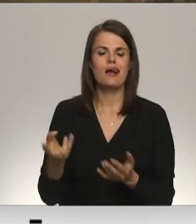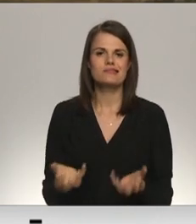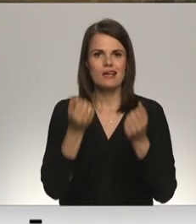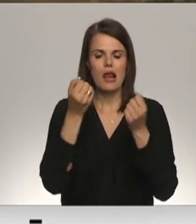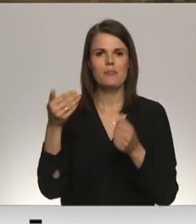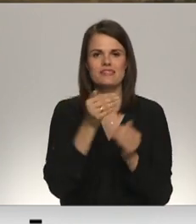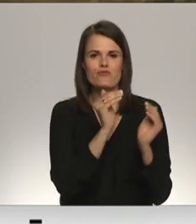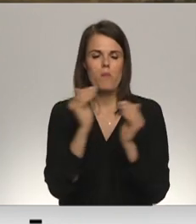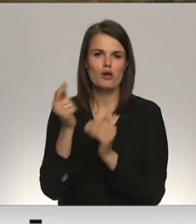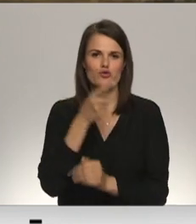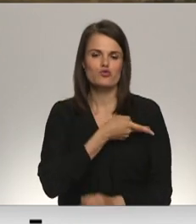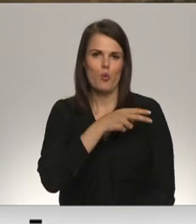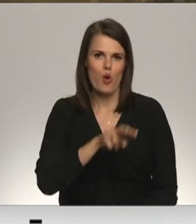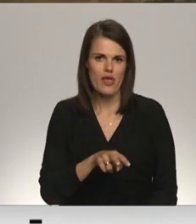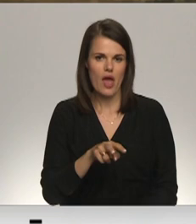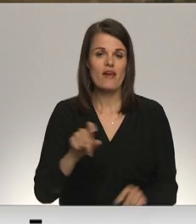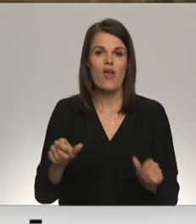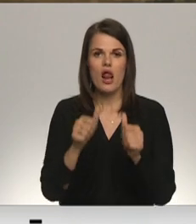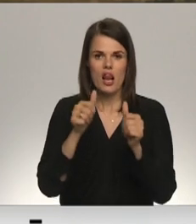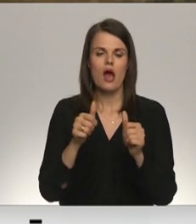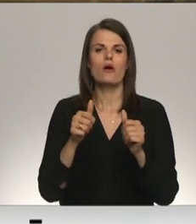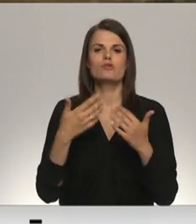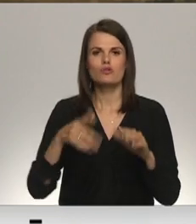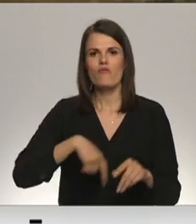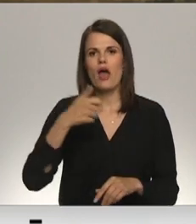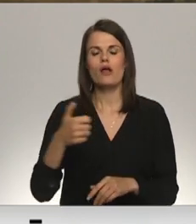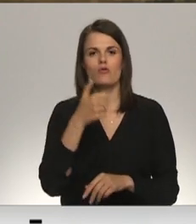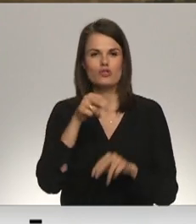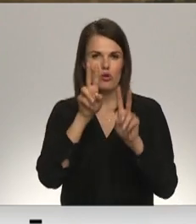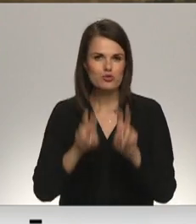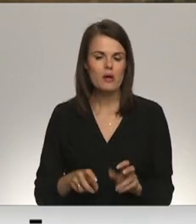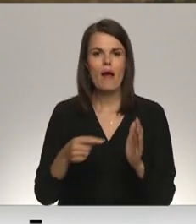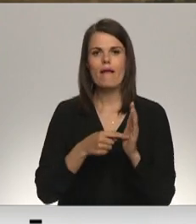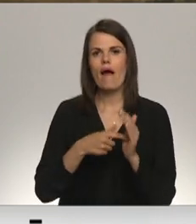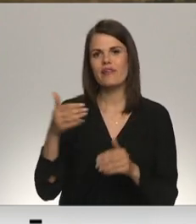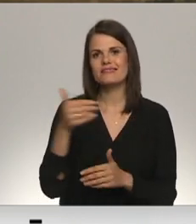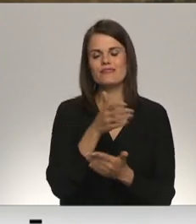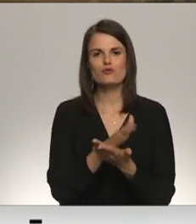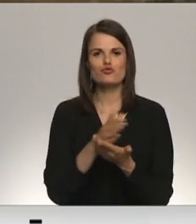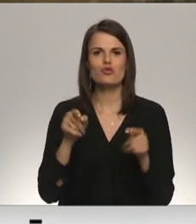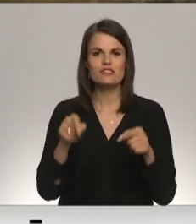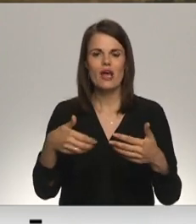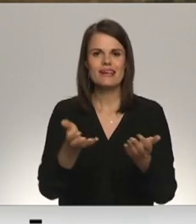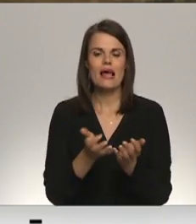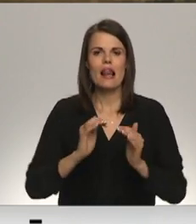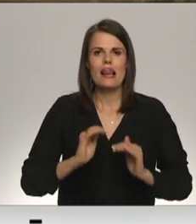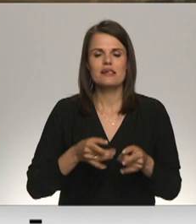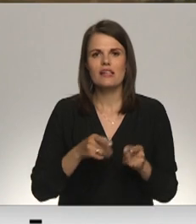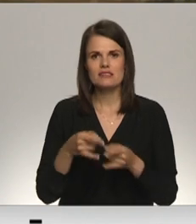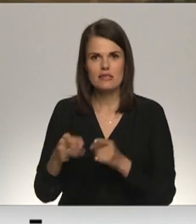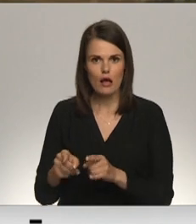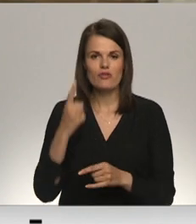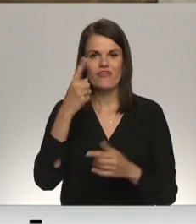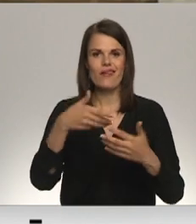zivju mazuļus no bojājas. Vienlaikus jau vairākus gadus tiek pētīts, kādas zivju sugas šajās ligzdās nārsto.